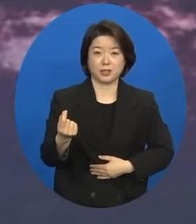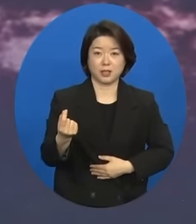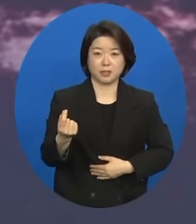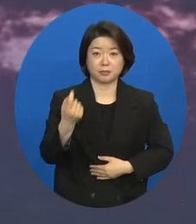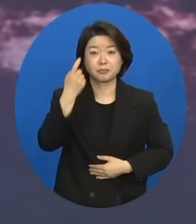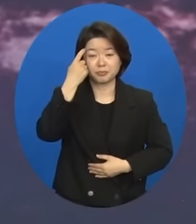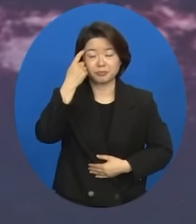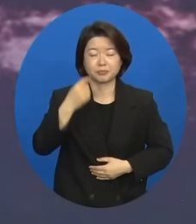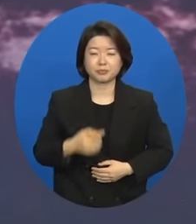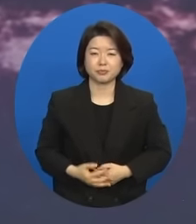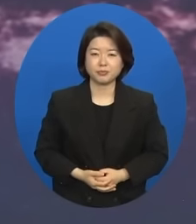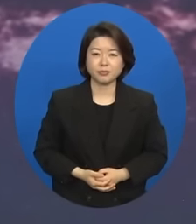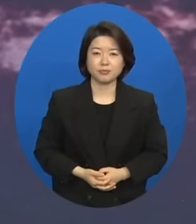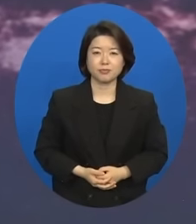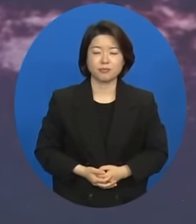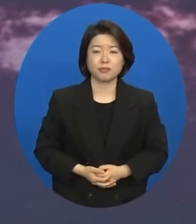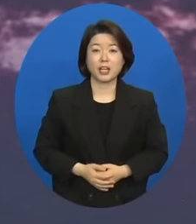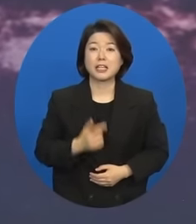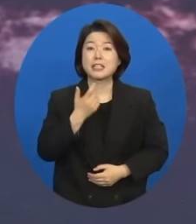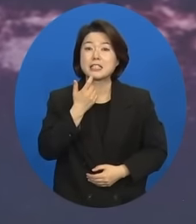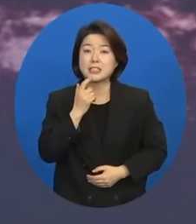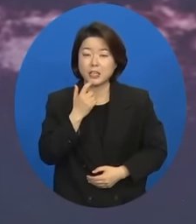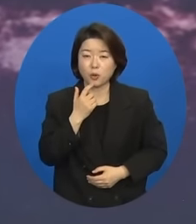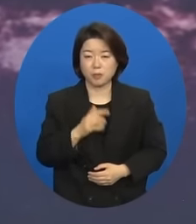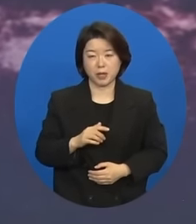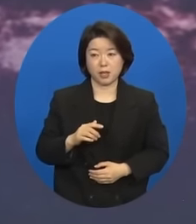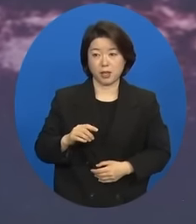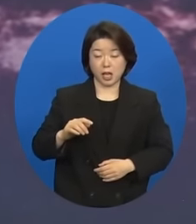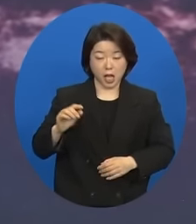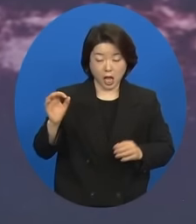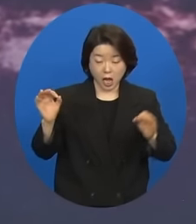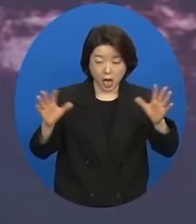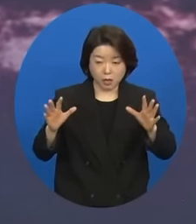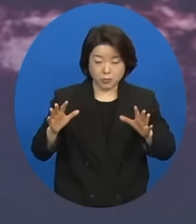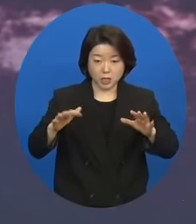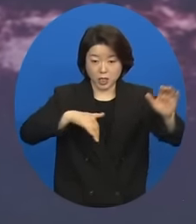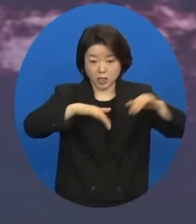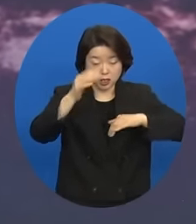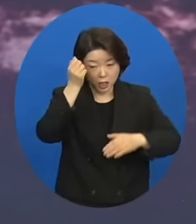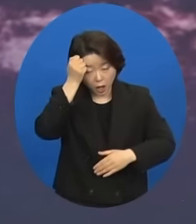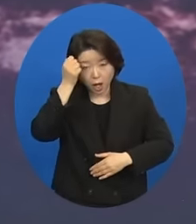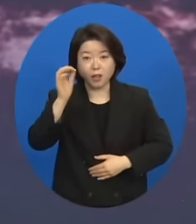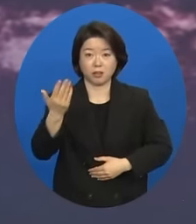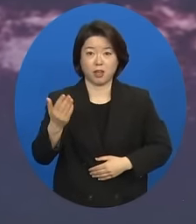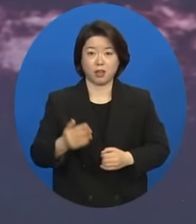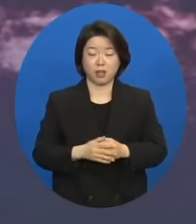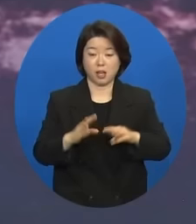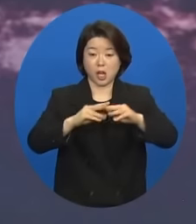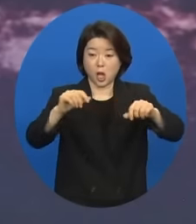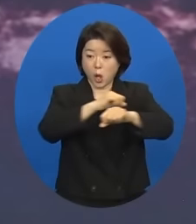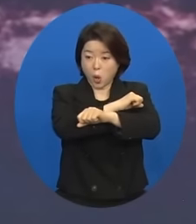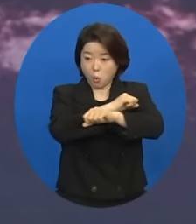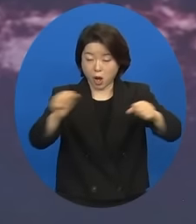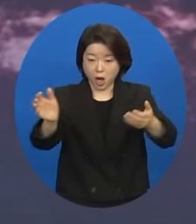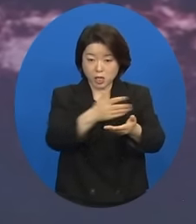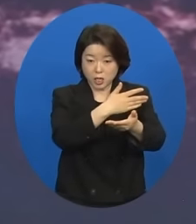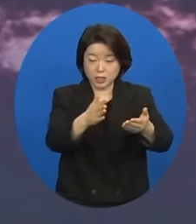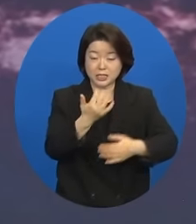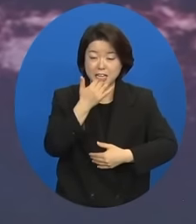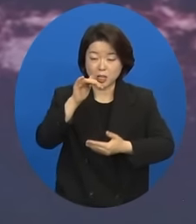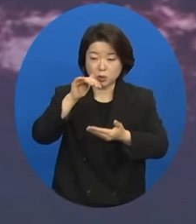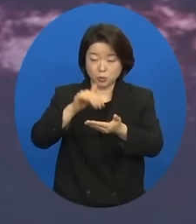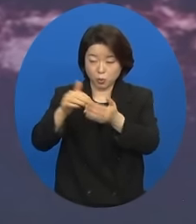생각이 들었는데요 러분 야곱이요 하루 아침에 노숙자가 된 겁니다 광야에서 그냥 돌베게